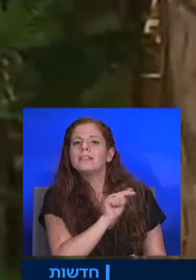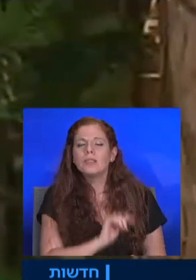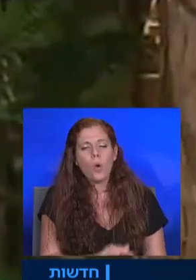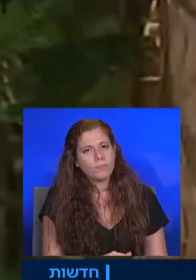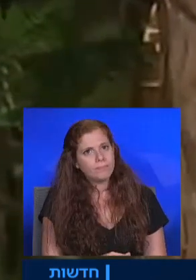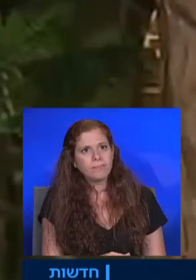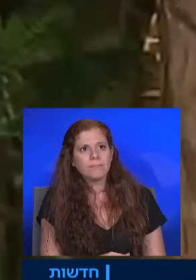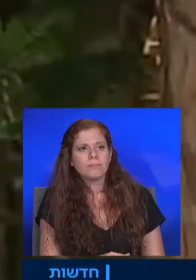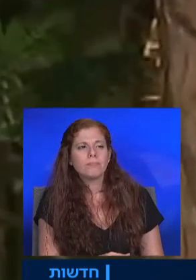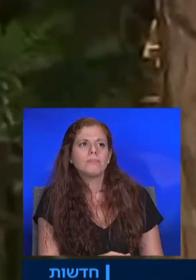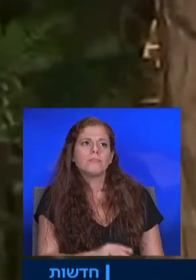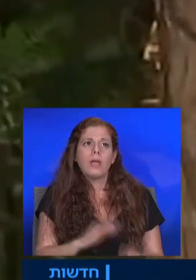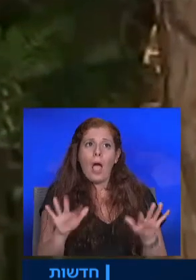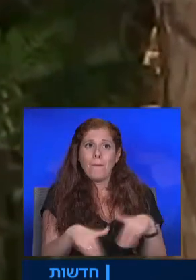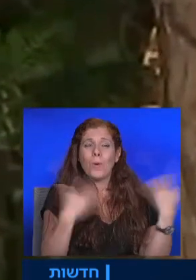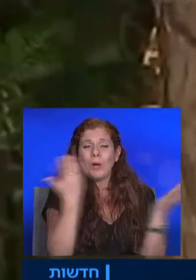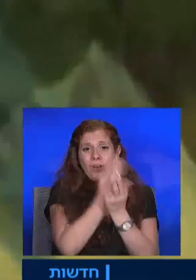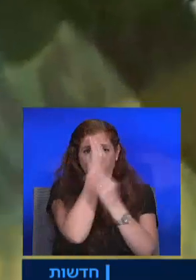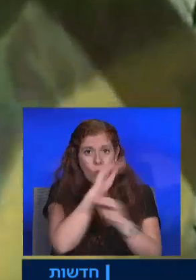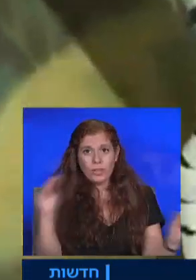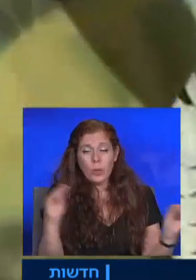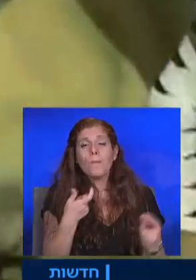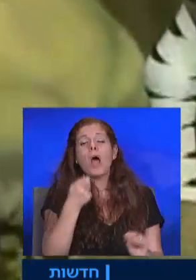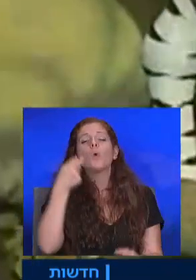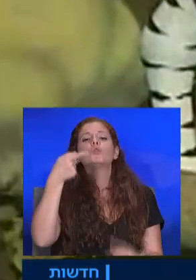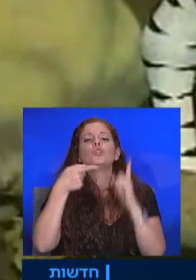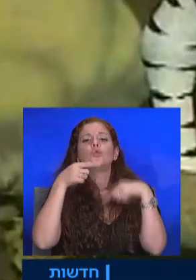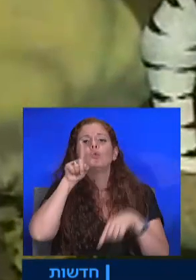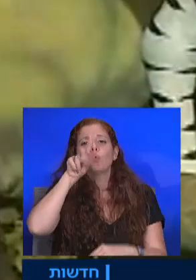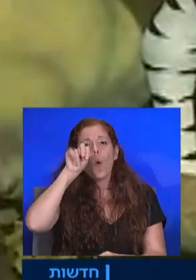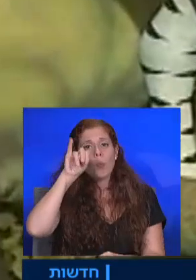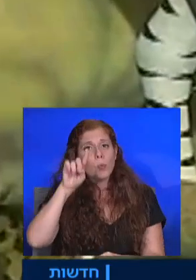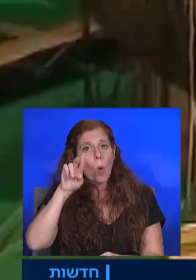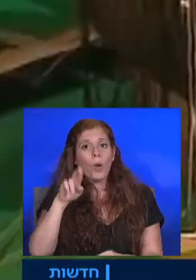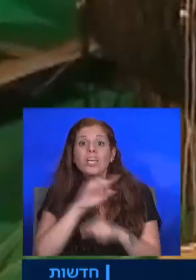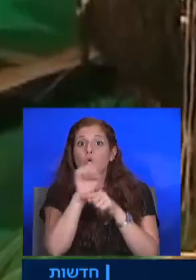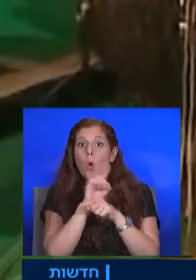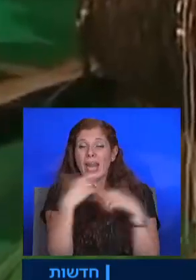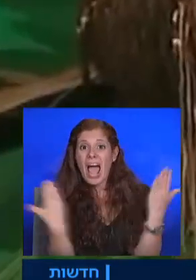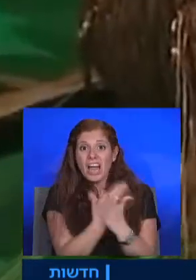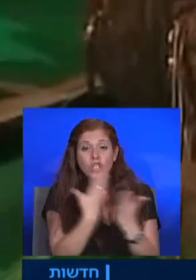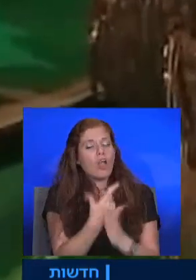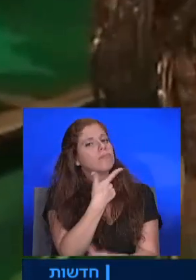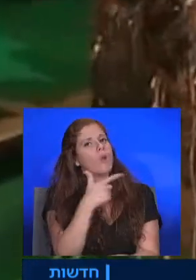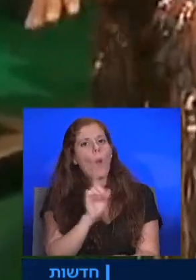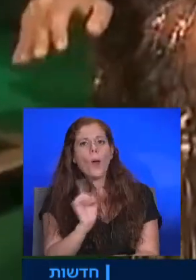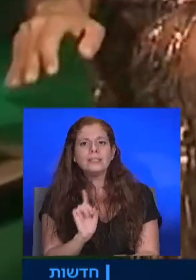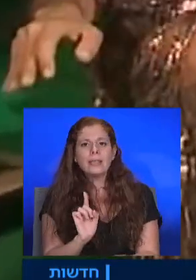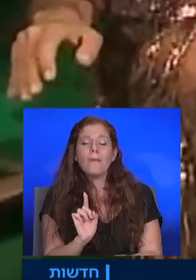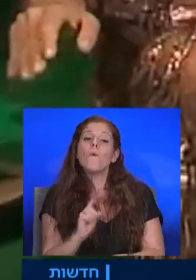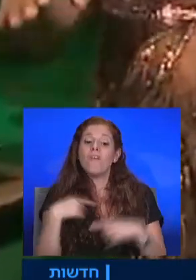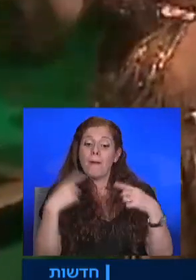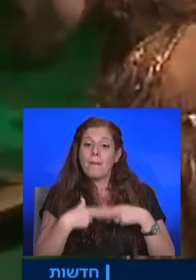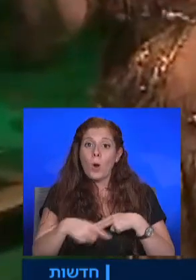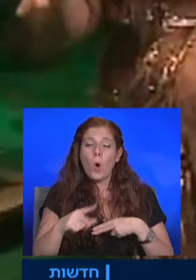הודיעו בערוץ ג'וניור שהמשודרת סדרה בחיכובו, כי עונה חדשה של הסדרה לא תצולם, ובימים הקרובים תתקיים פגישה בין